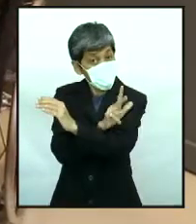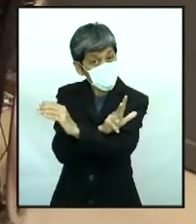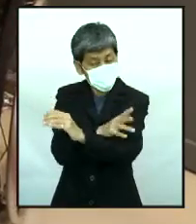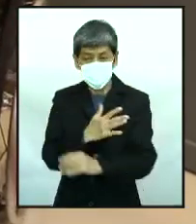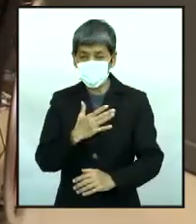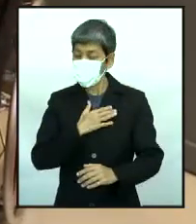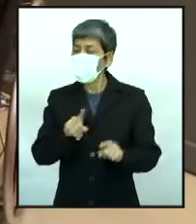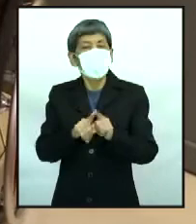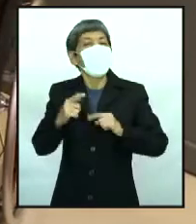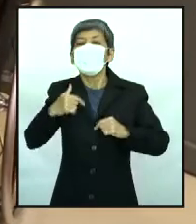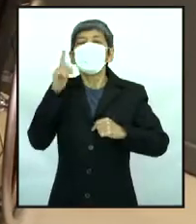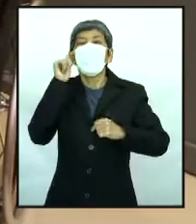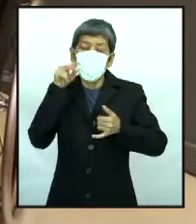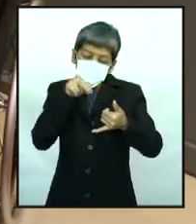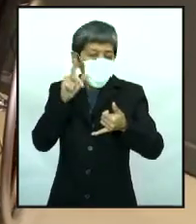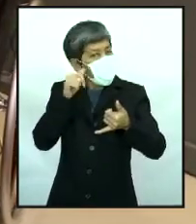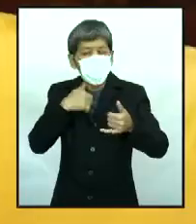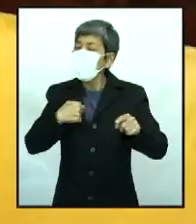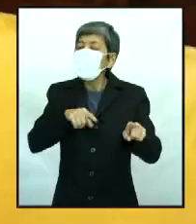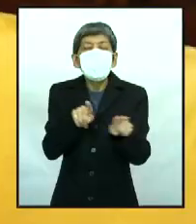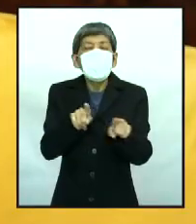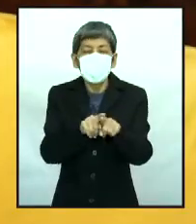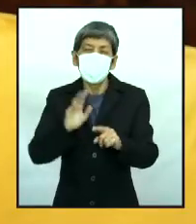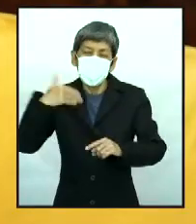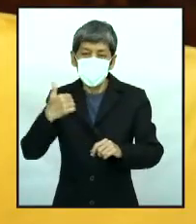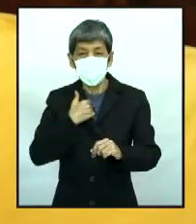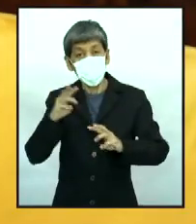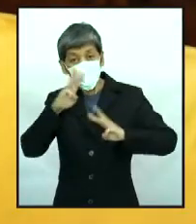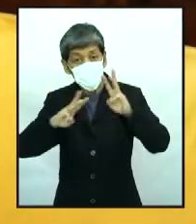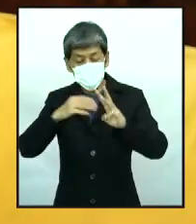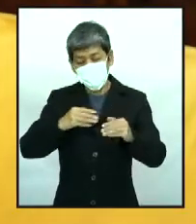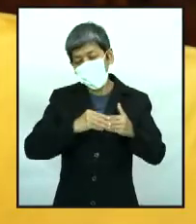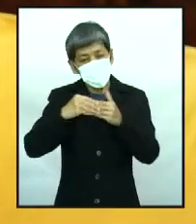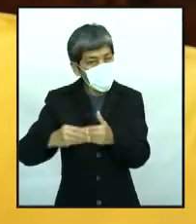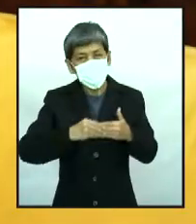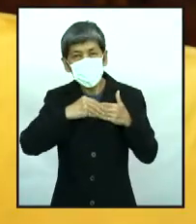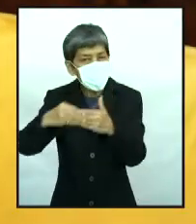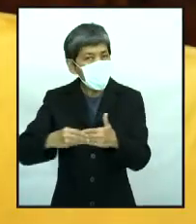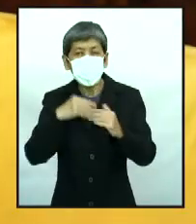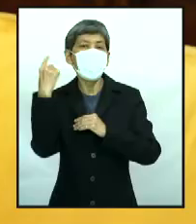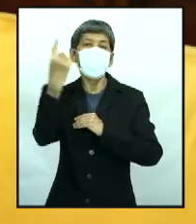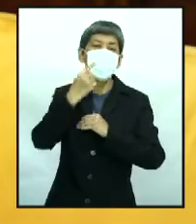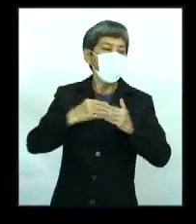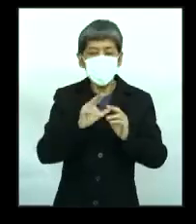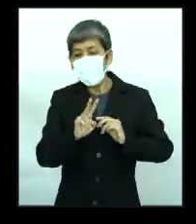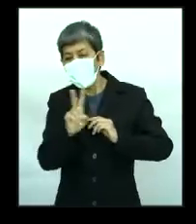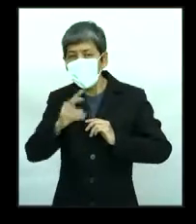บจะเหมือนแม่เลยค่ะทำดูแลเขาตลอดแต่เมื่อไหร่มีเวลาก็จะพาแบบจะให้จะพาเขาออกเที่ยวอะไรอย่างเงี้ย